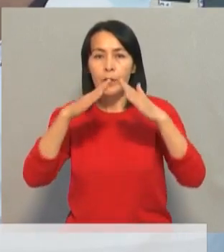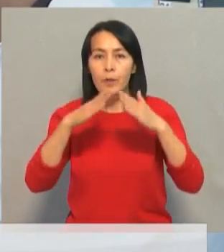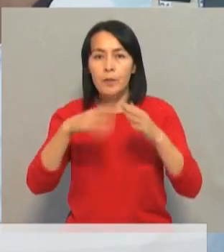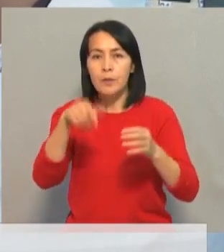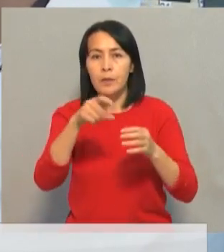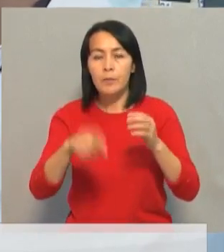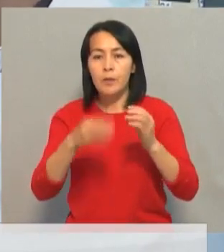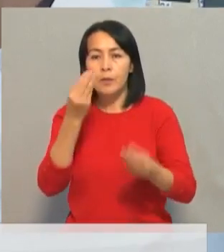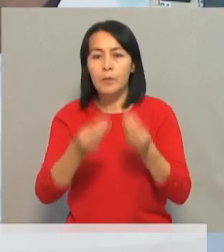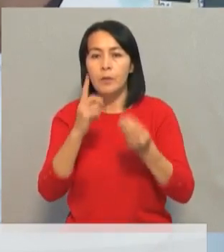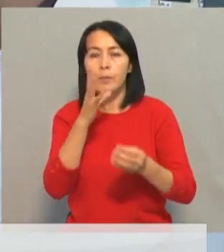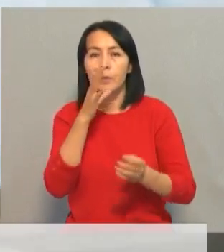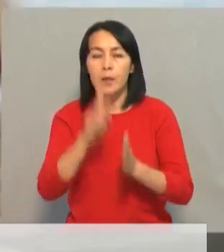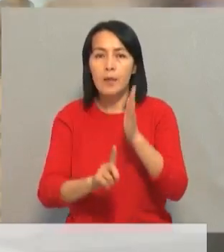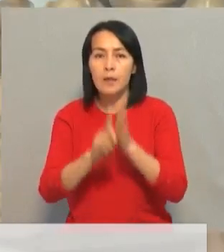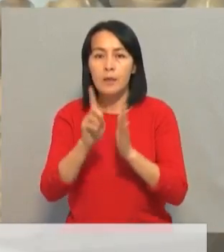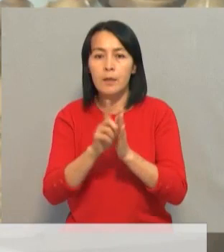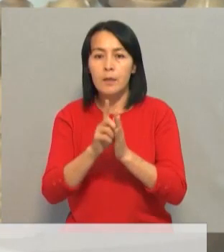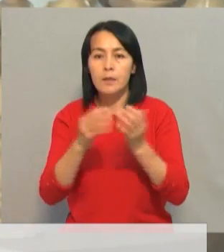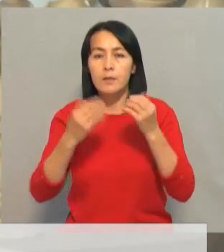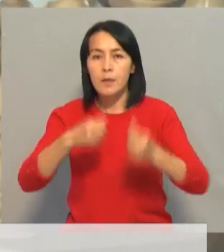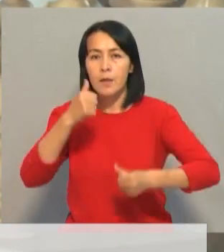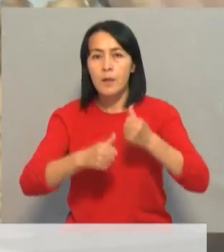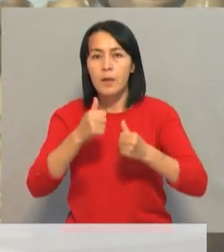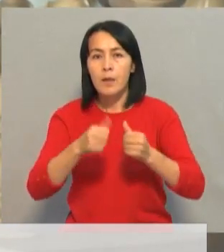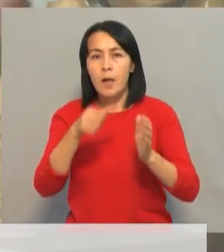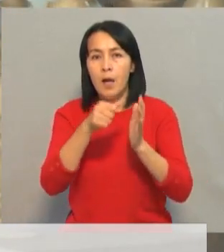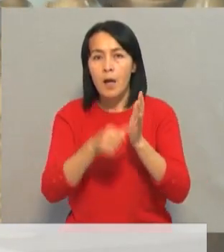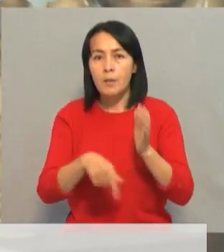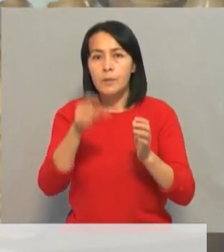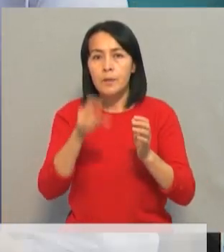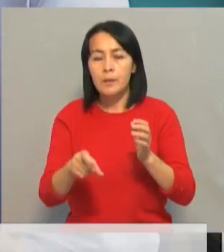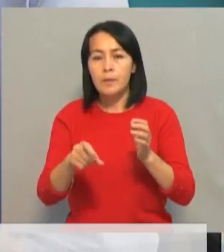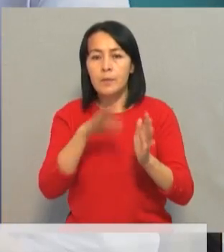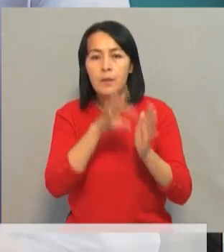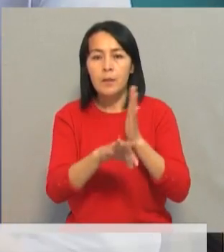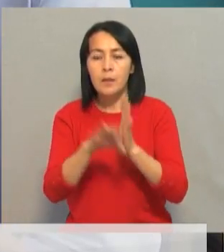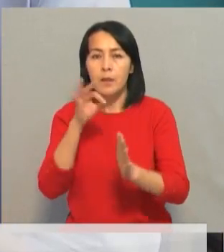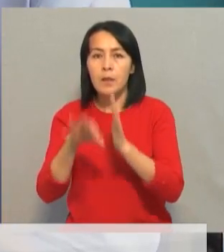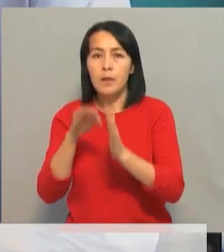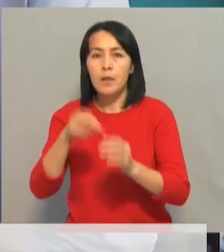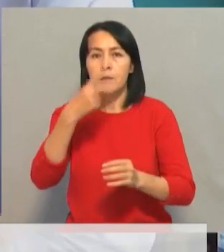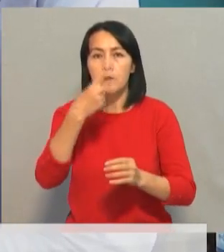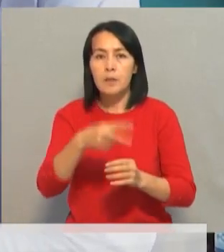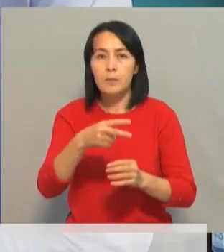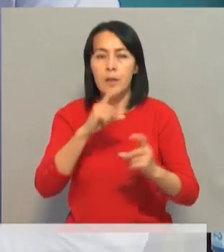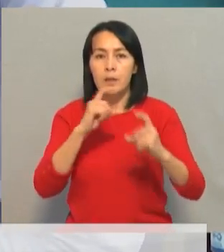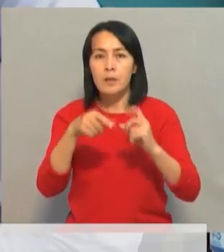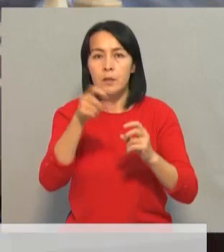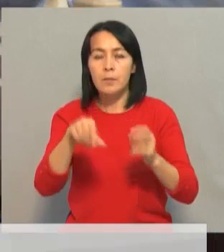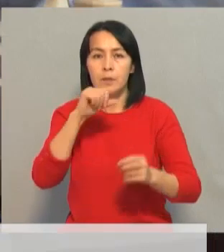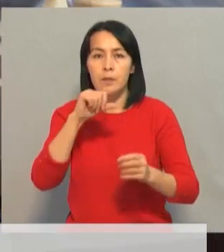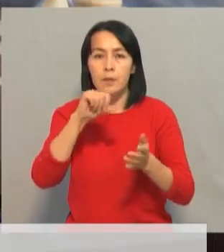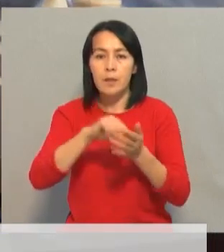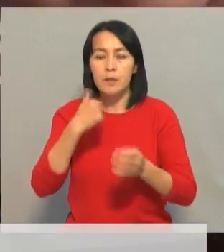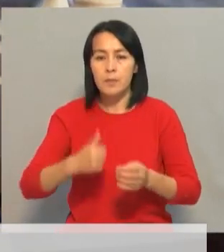үміткерлер ойынды бір мезетте бастады. Бәс артық бәсекеге 60 үміткердің ішінен іріктеліп алынған 20 шахматшы қатысып